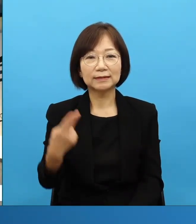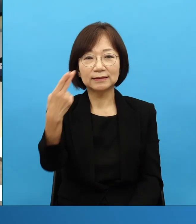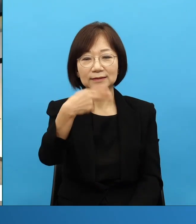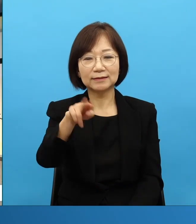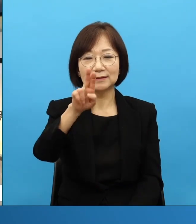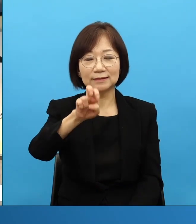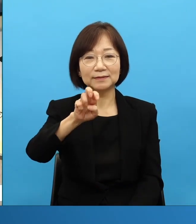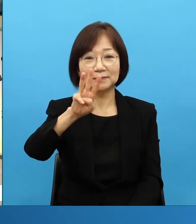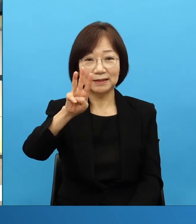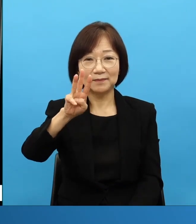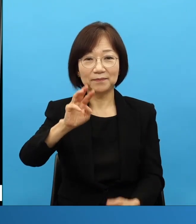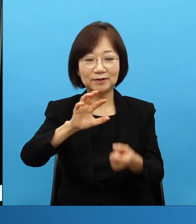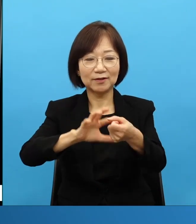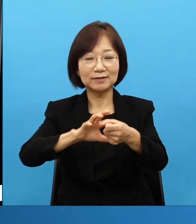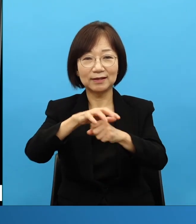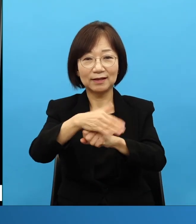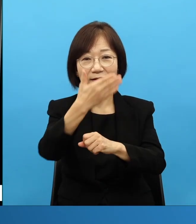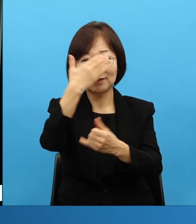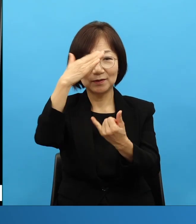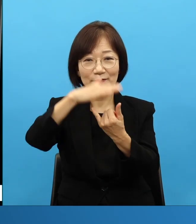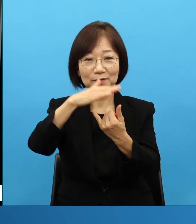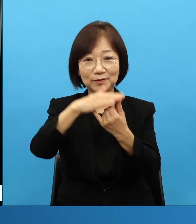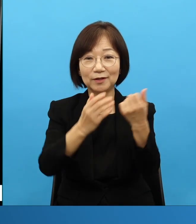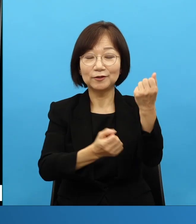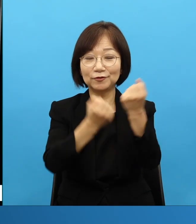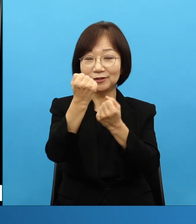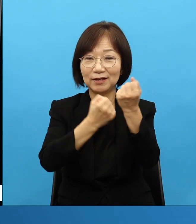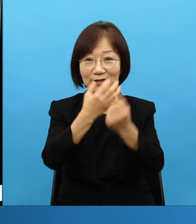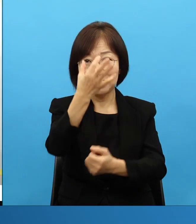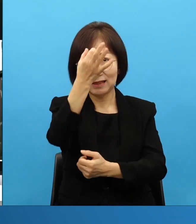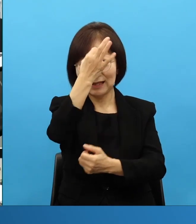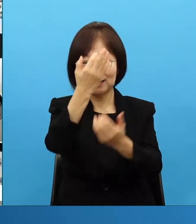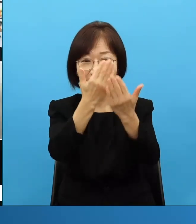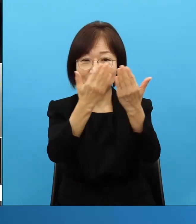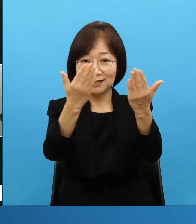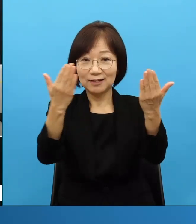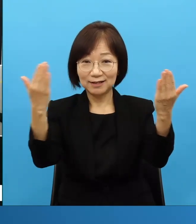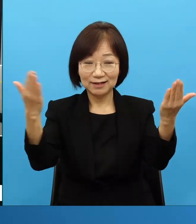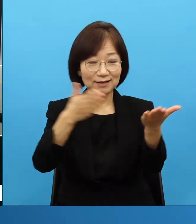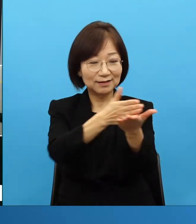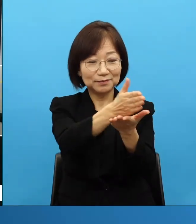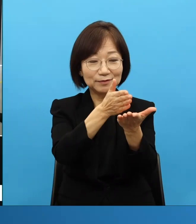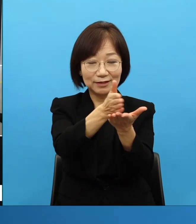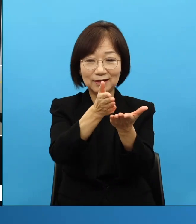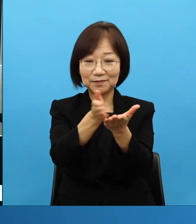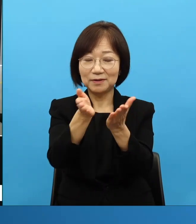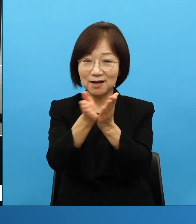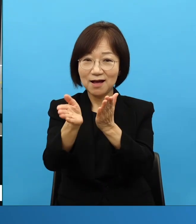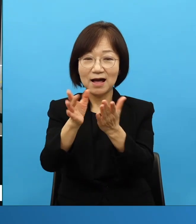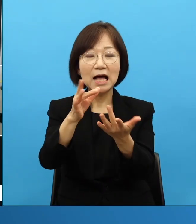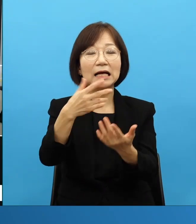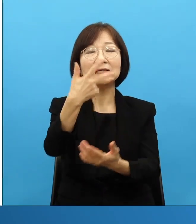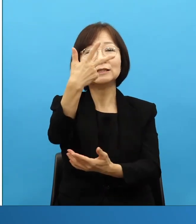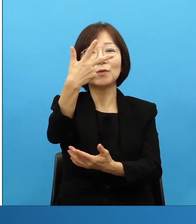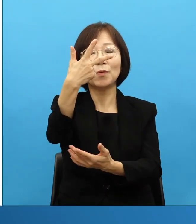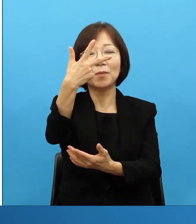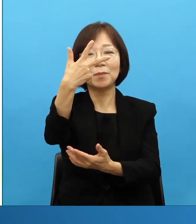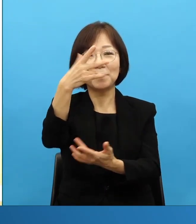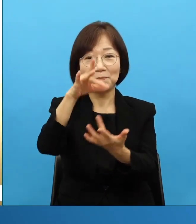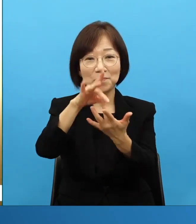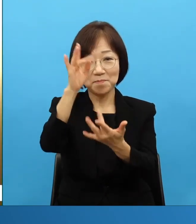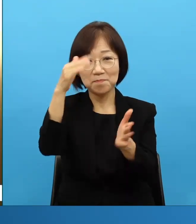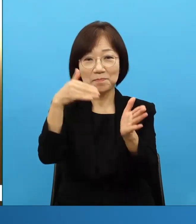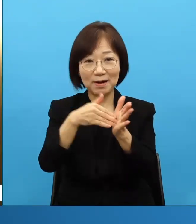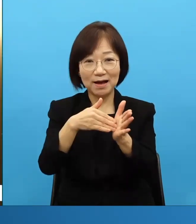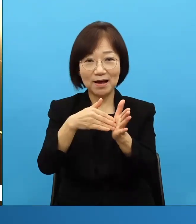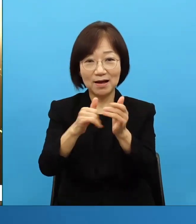(2023) 세계 청소년 수련회 달란트 전시회 공모작 중 분야별로 한 작품씩 최종 7작품이 선발됐습니다. 최고